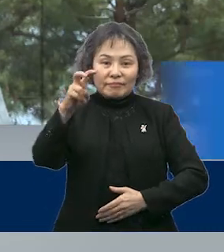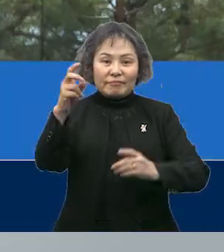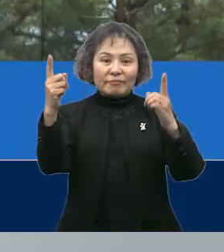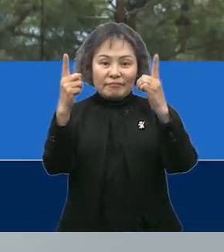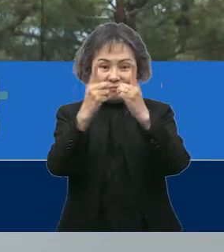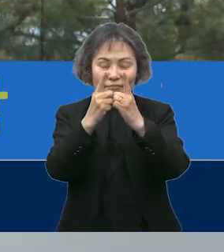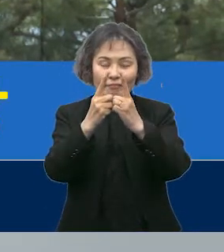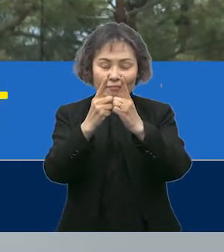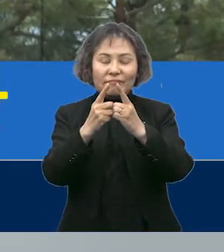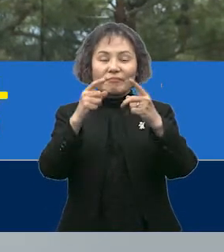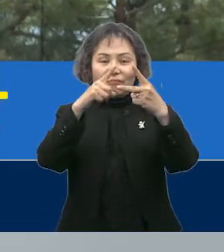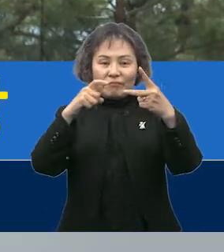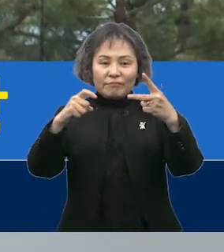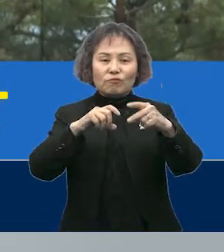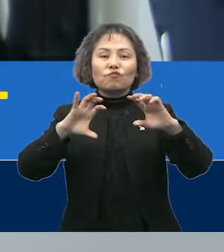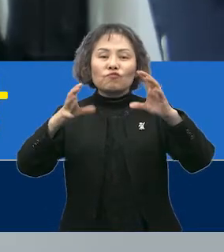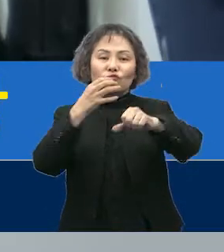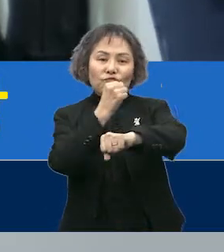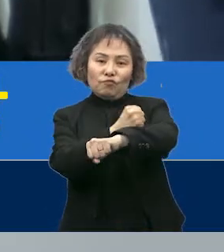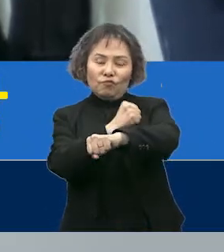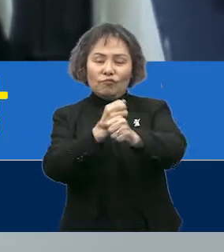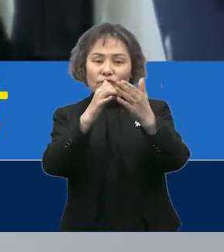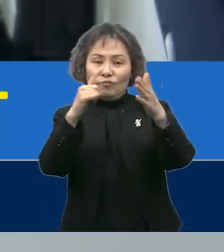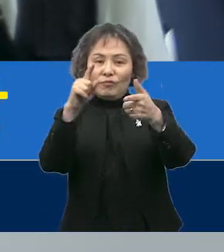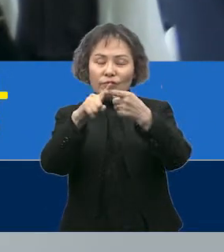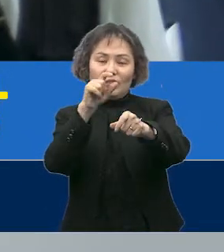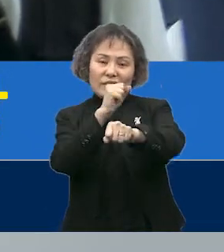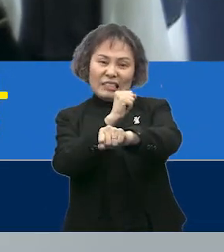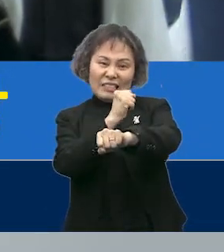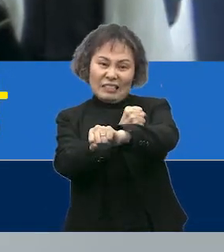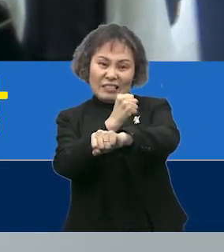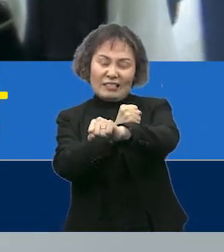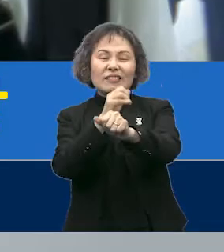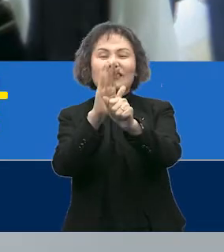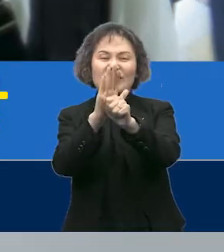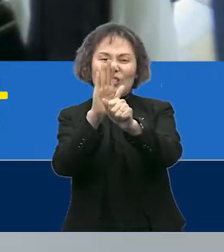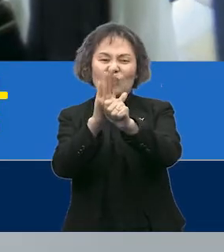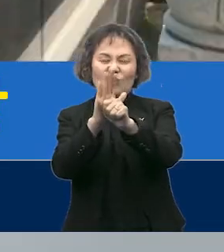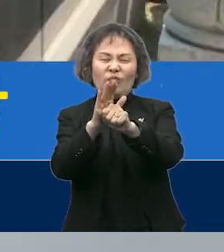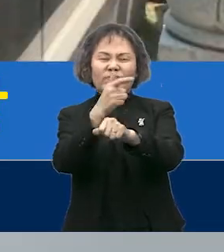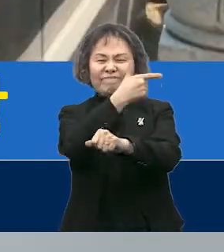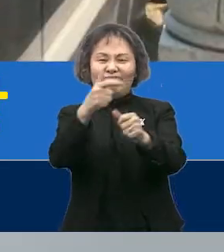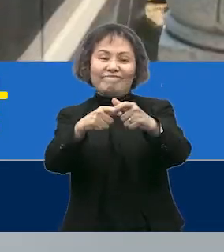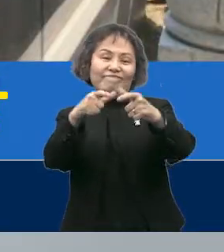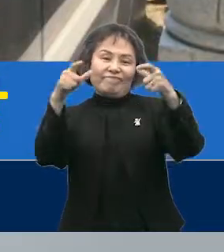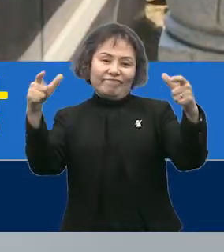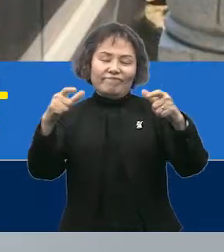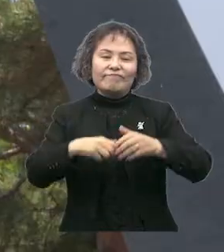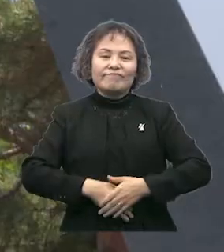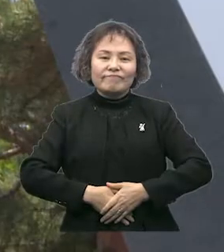2020년에 맞아 동대문구는 국가 이 공자와 유족에 대한 지원을 대폭 확대했습니다